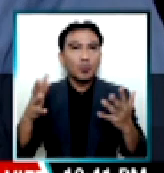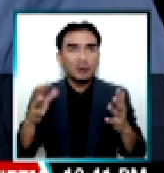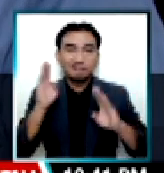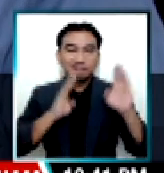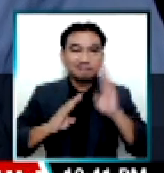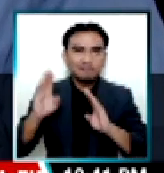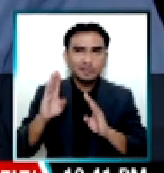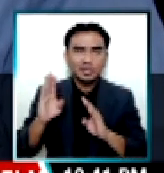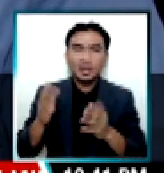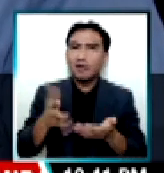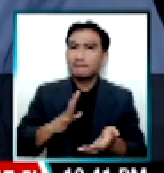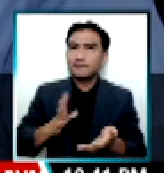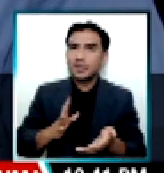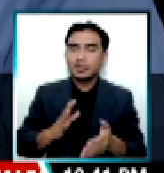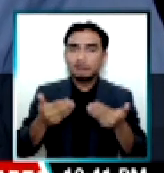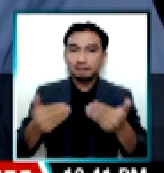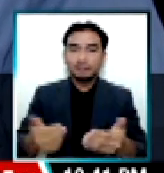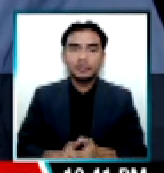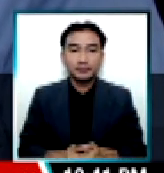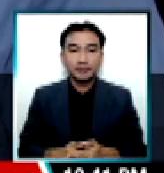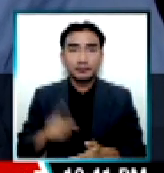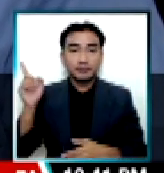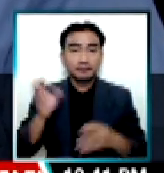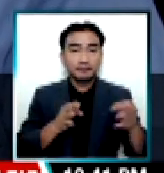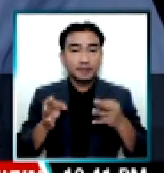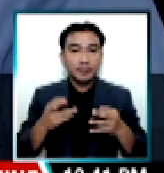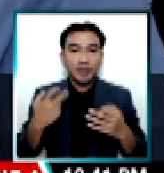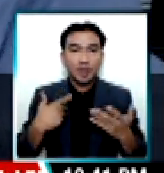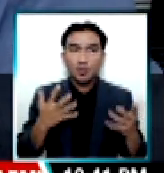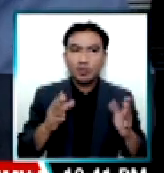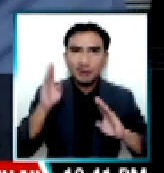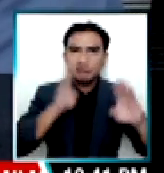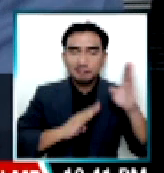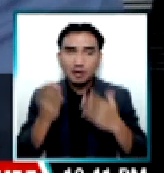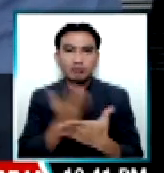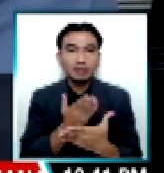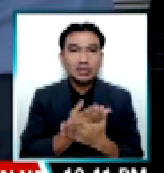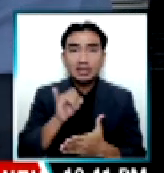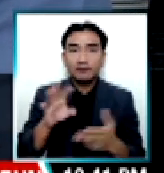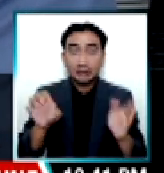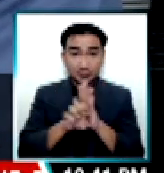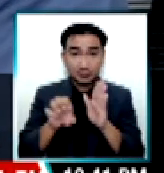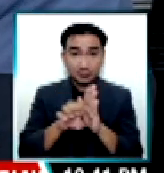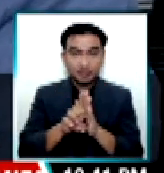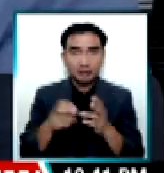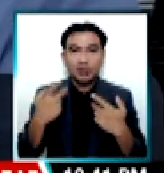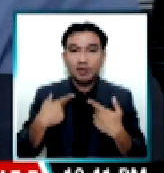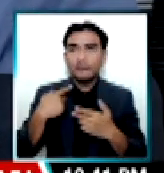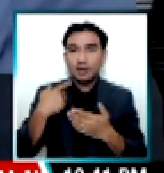magiging malaking disturbance siguro or mag-displacement kung ma-retain, for example, for a few months more yung